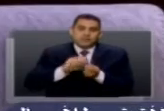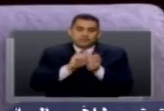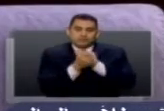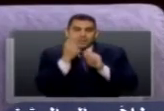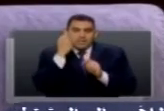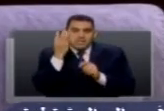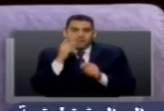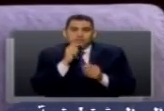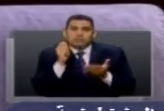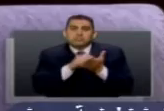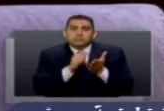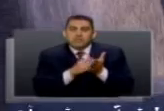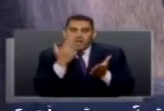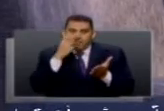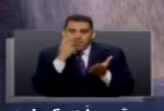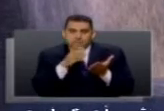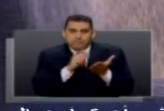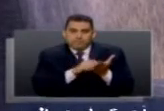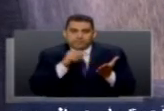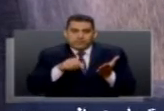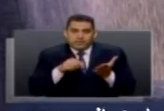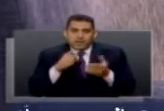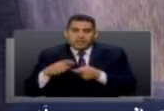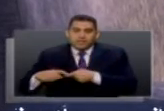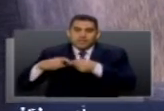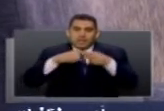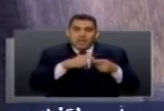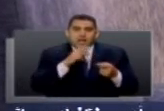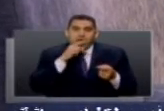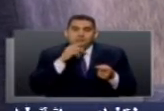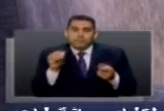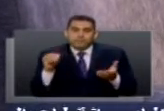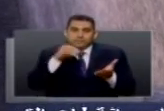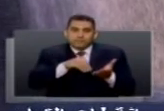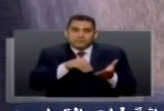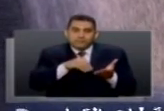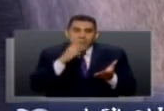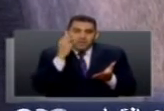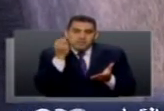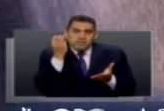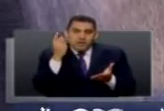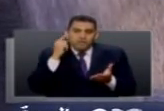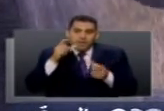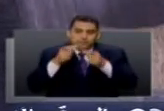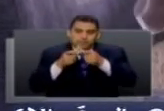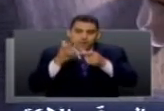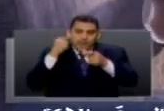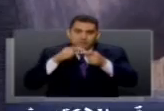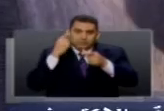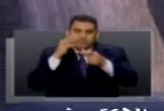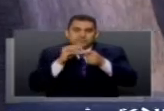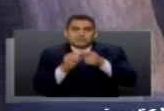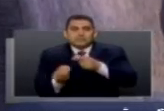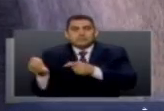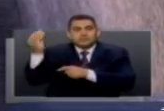ما معنى التزوير الثقافي ان تنقل مصطلحات واعتبارات ثقافيه في عصر لتفرض على عصر اخر